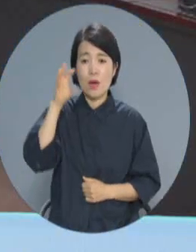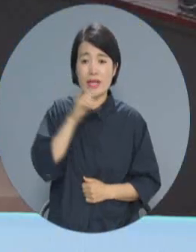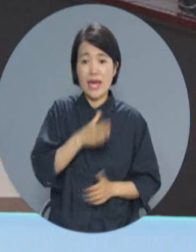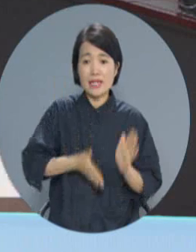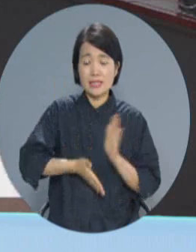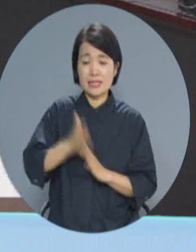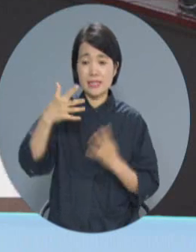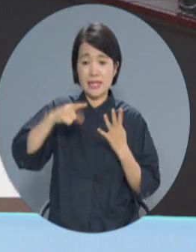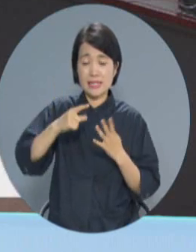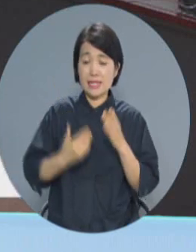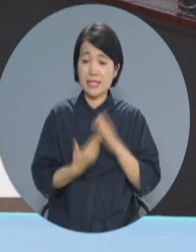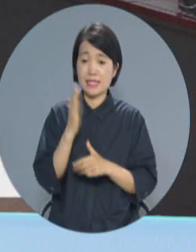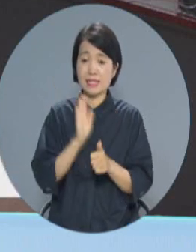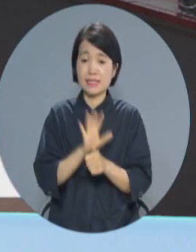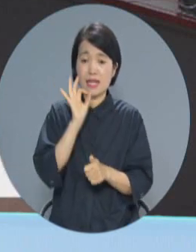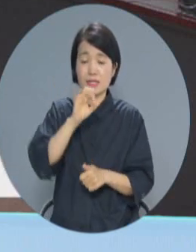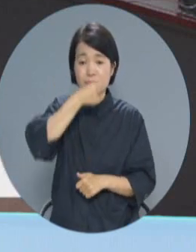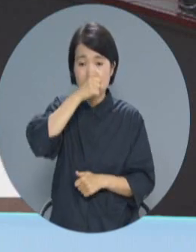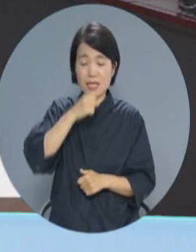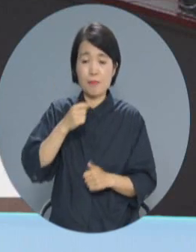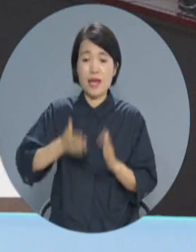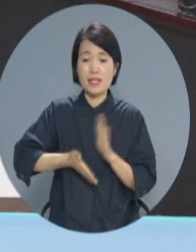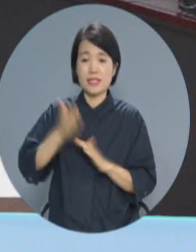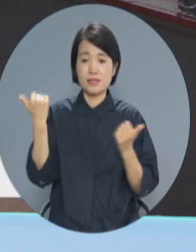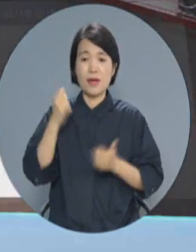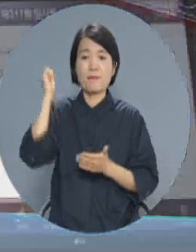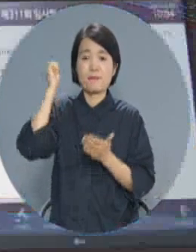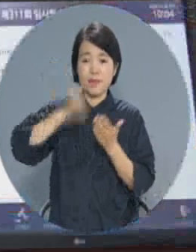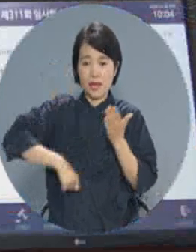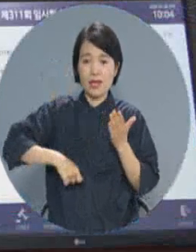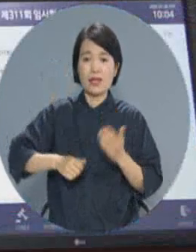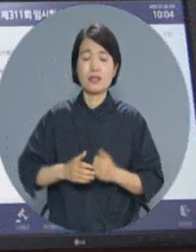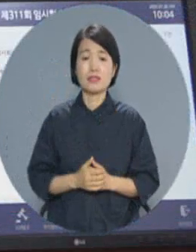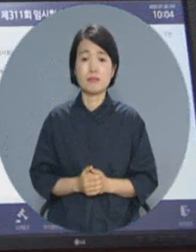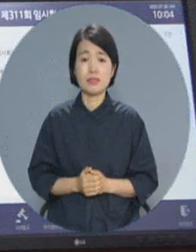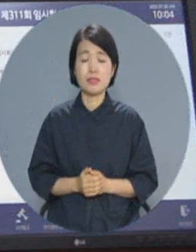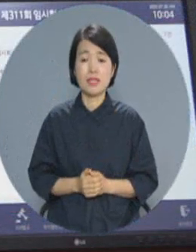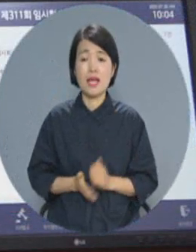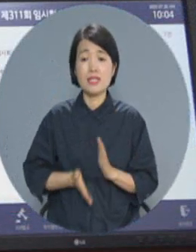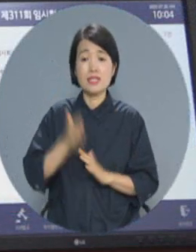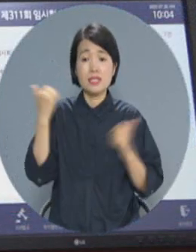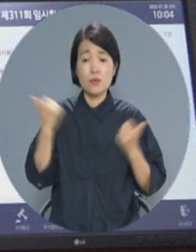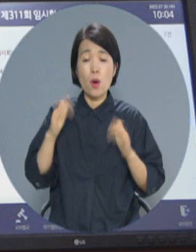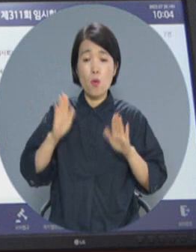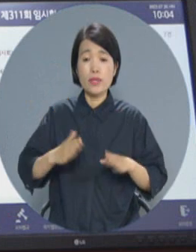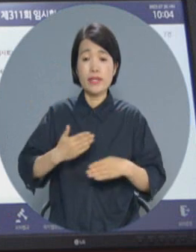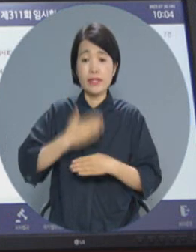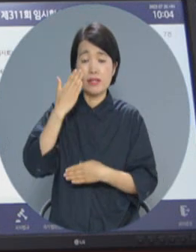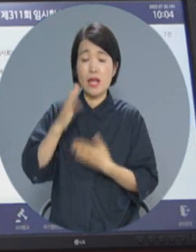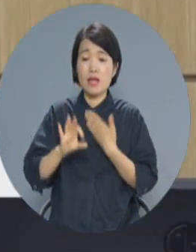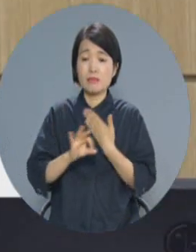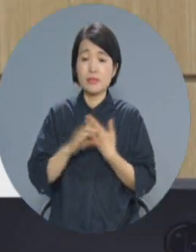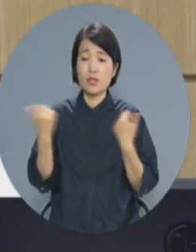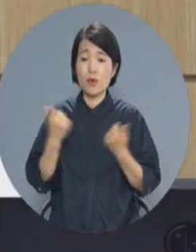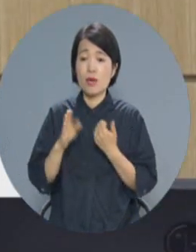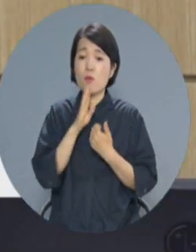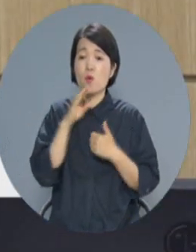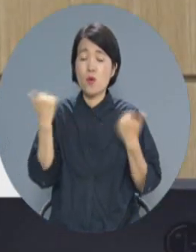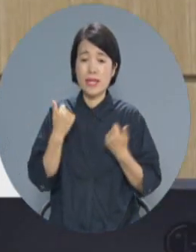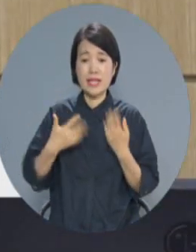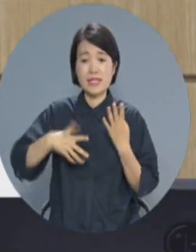광양시의 4차 재난지원금 예산이 시의회를 통과했습니다. 광양시의회는 오늘 열린 임시회 본회의에서